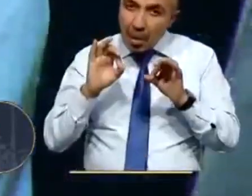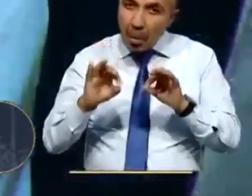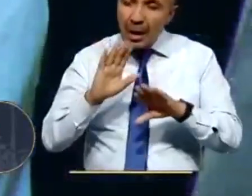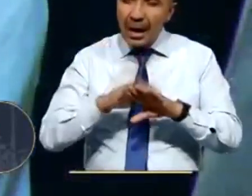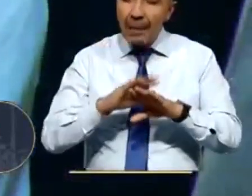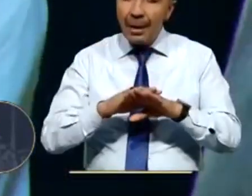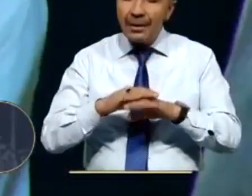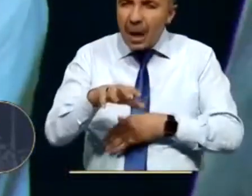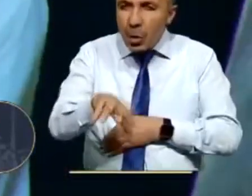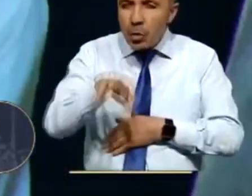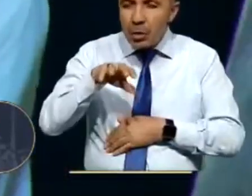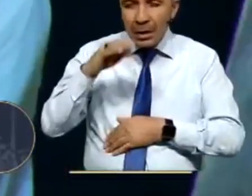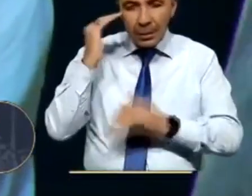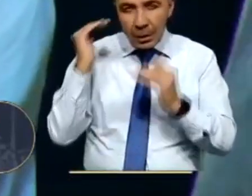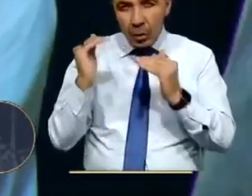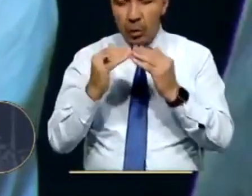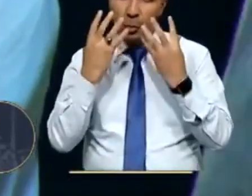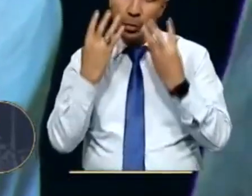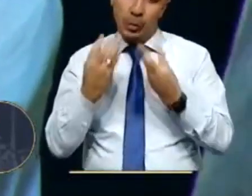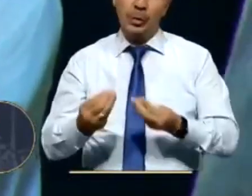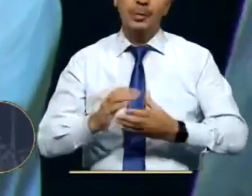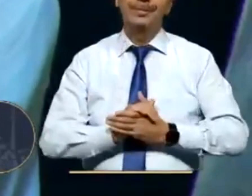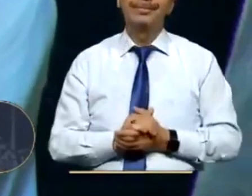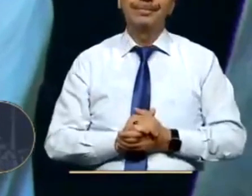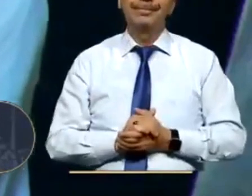sünnetimize uymuş olur.